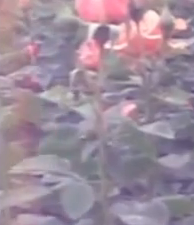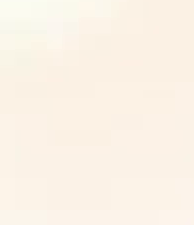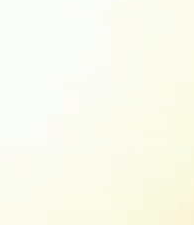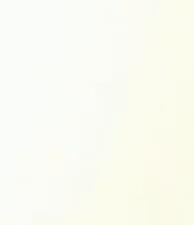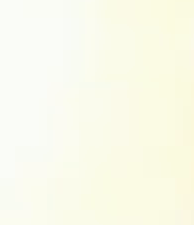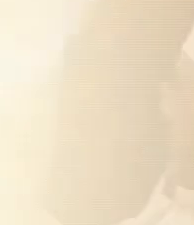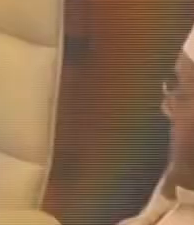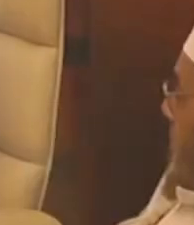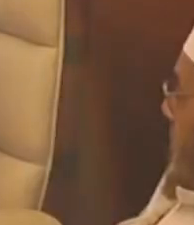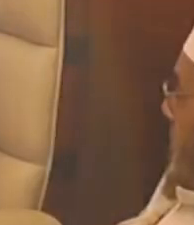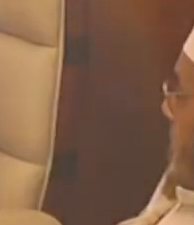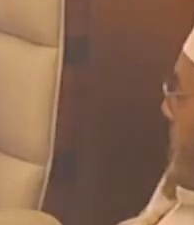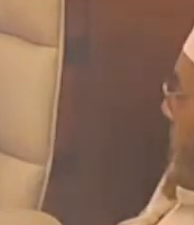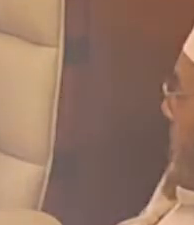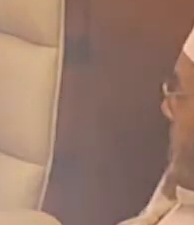ترى